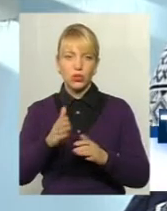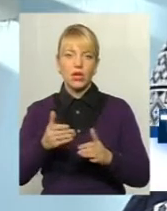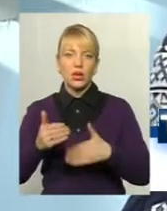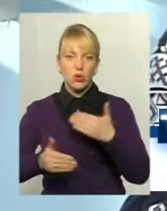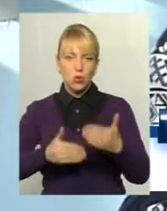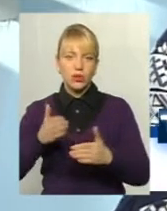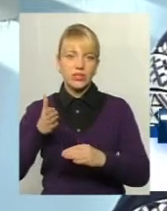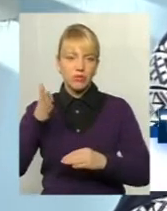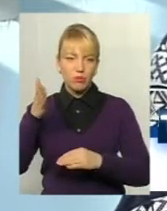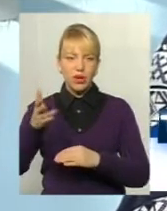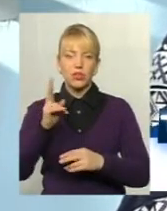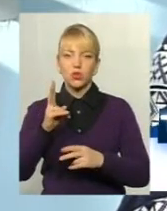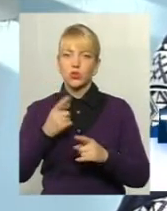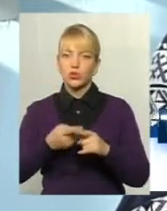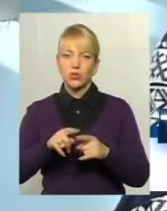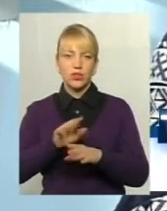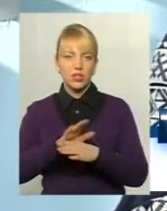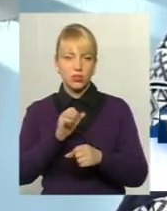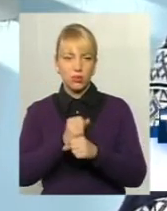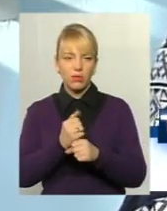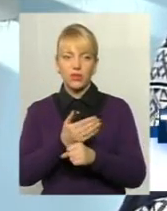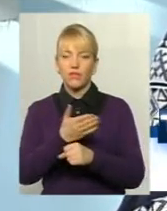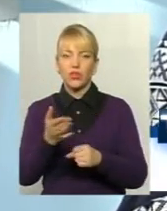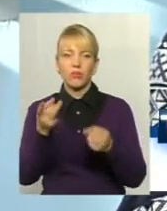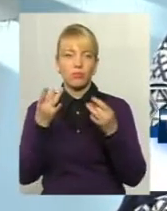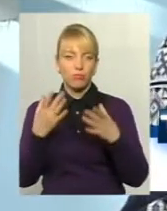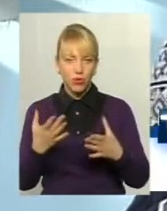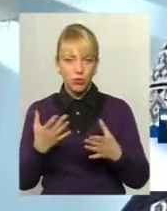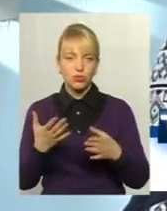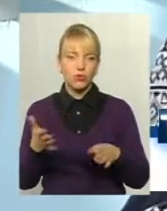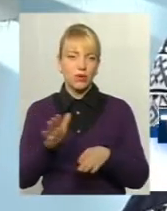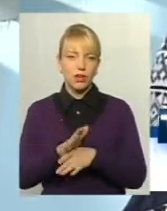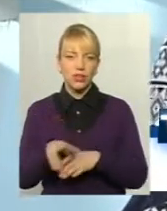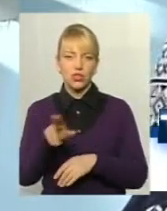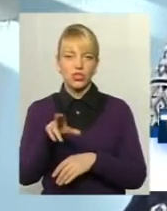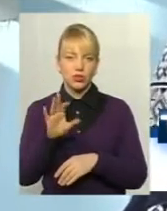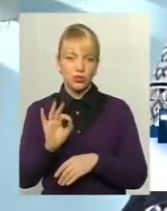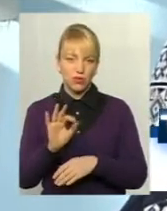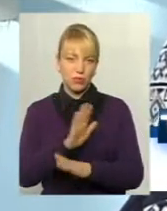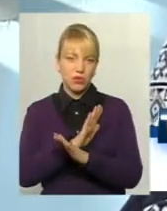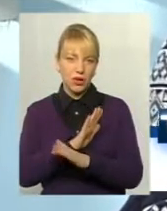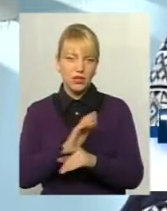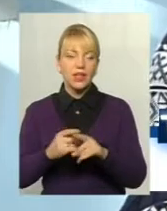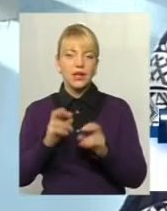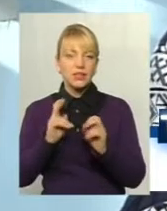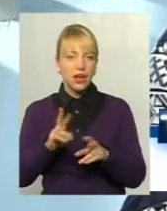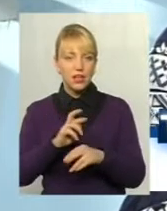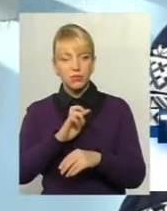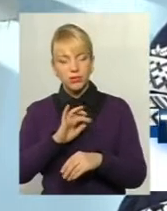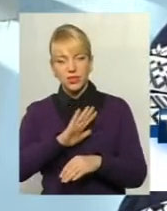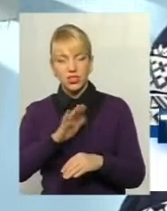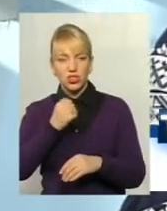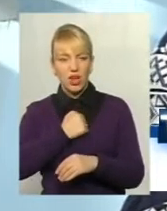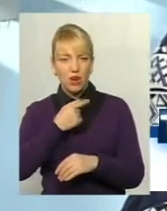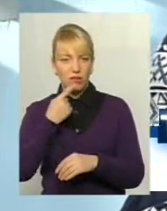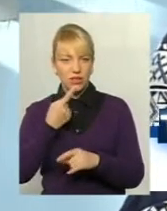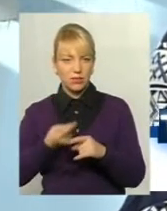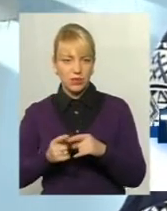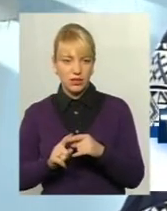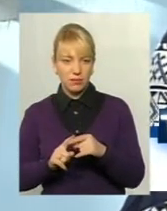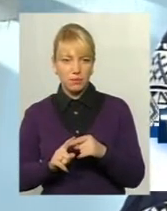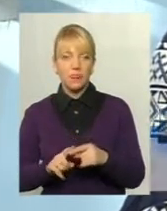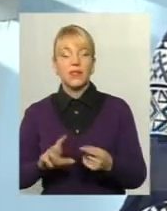жаль, цього не зроблять, вони просто приречені на вимирання, як не жаль про це говорити.